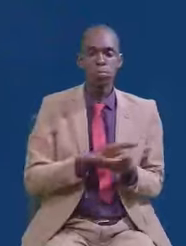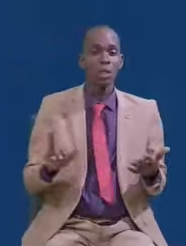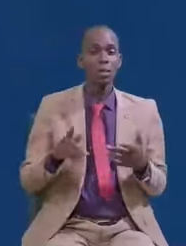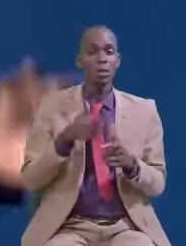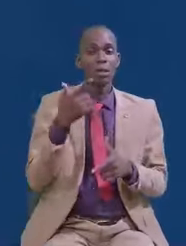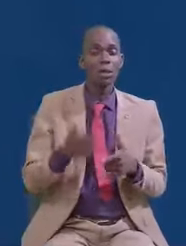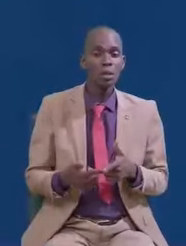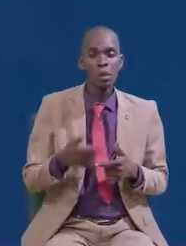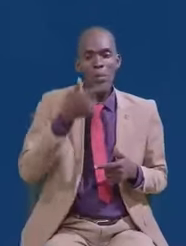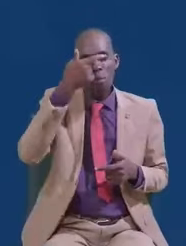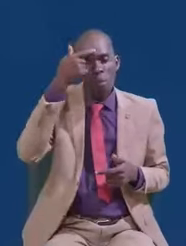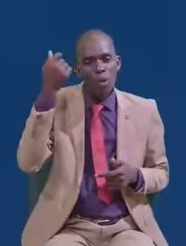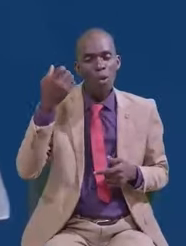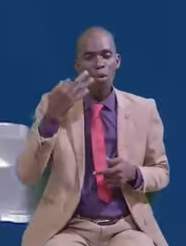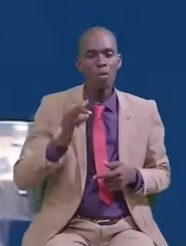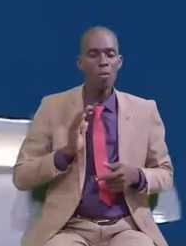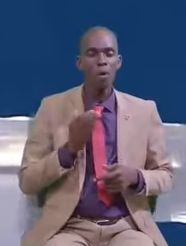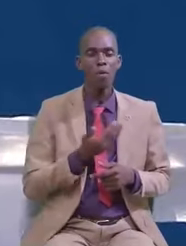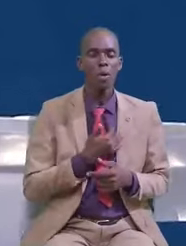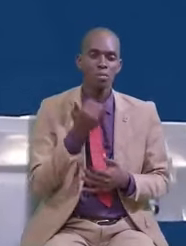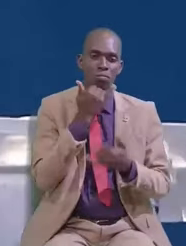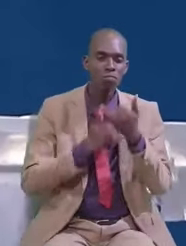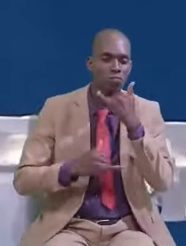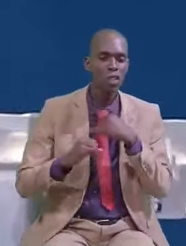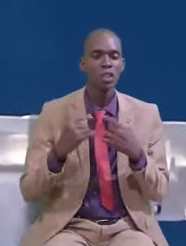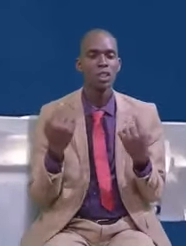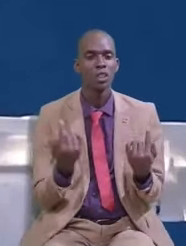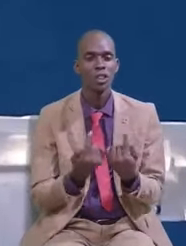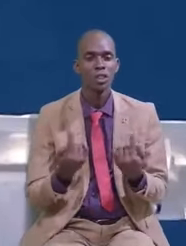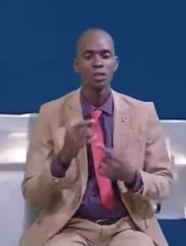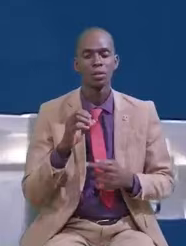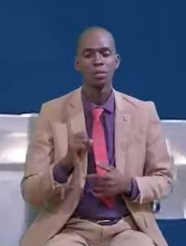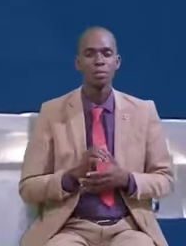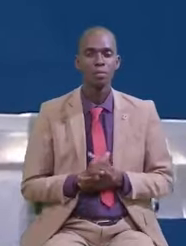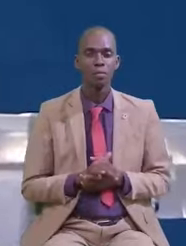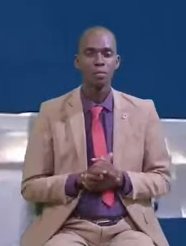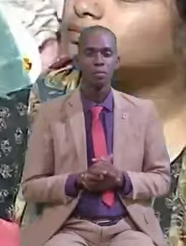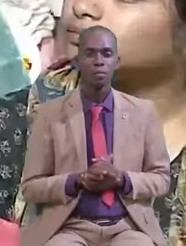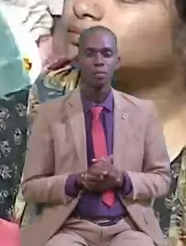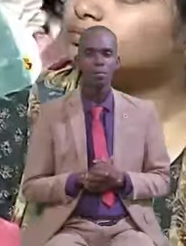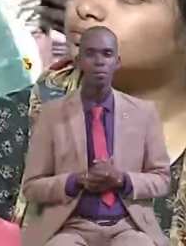L'esprit-là était endurci et détruit à cause de nos transgressions.